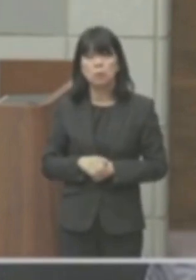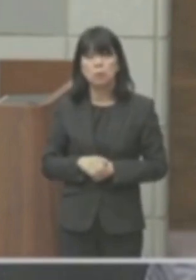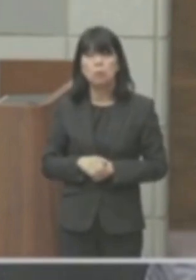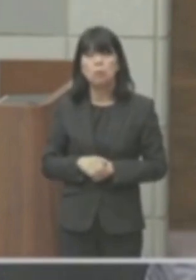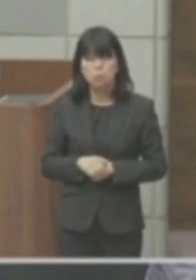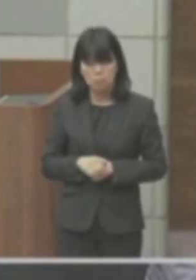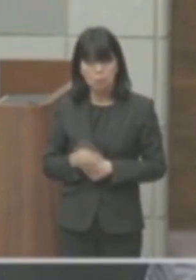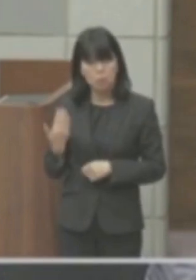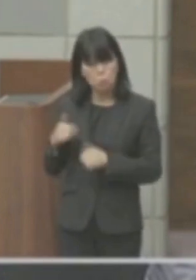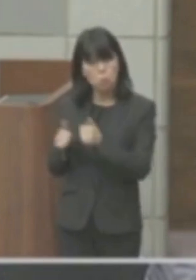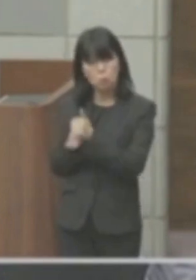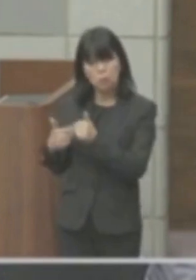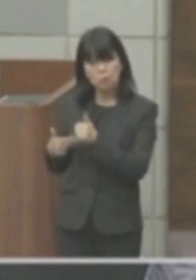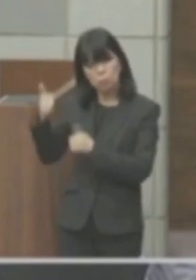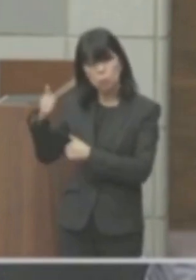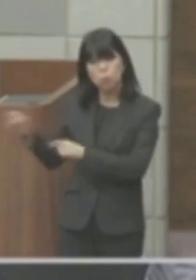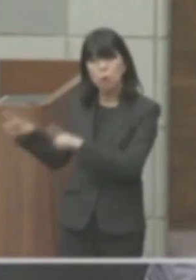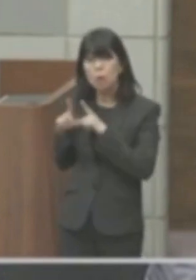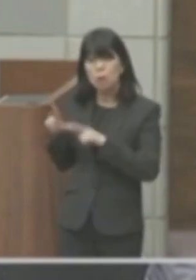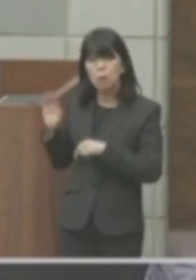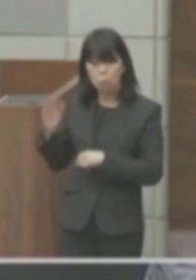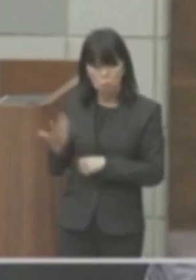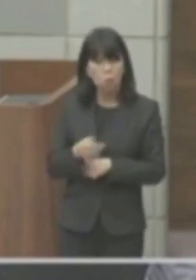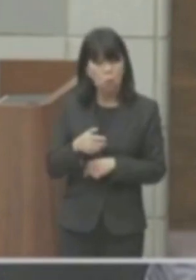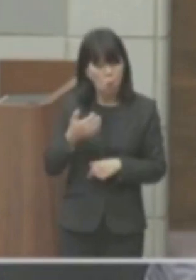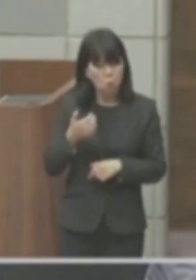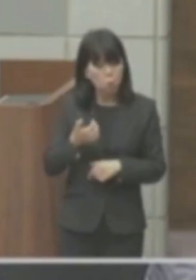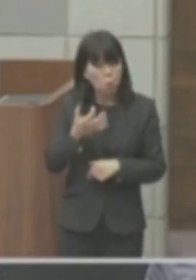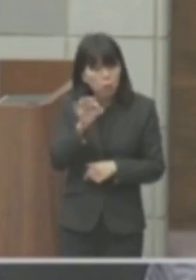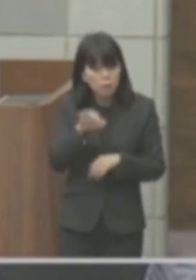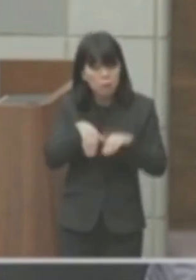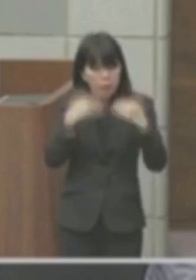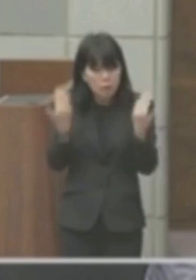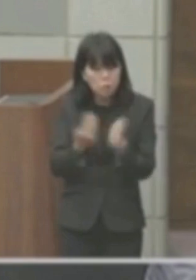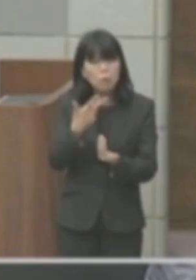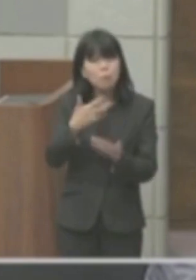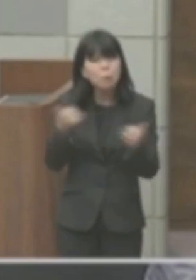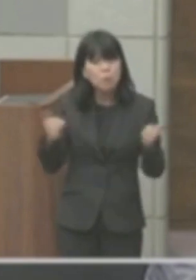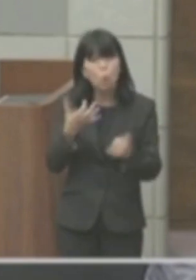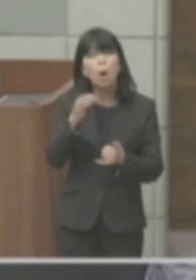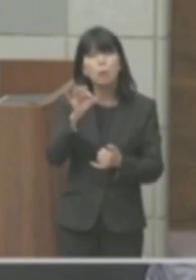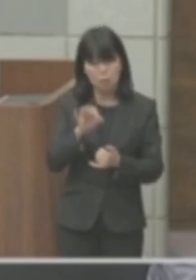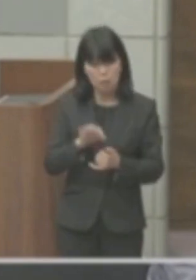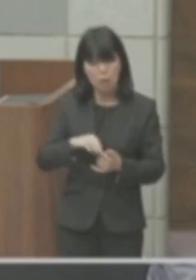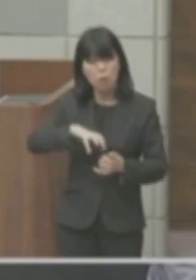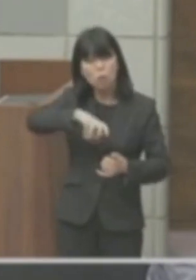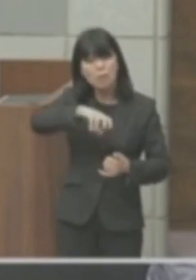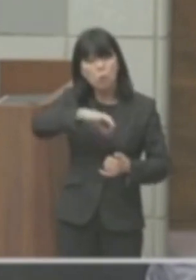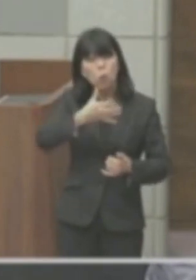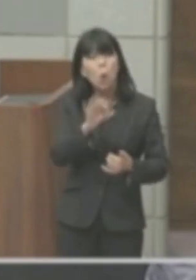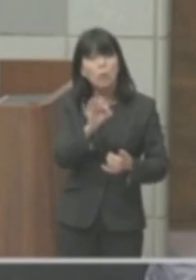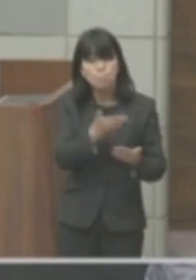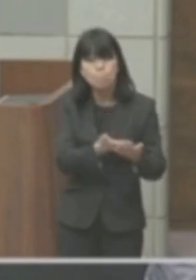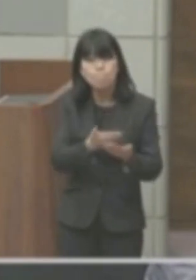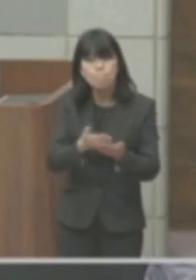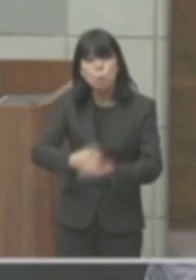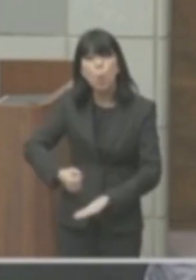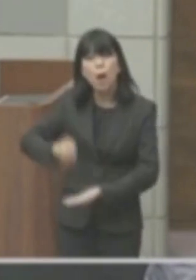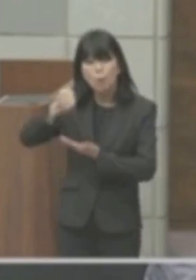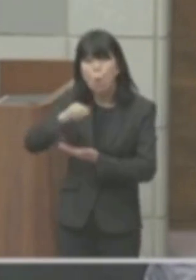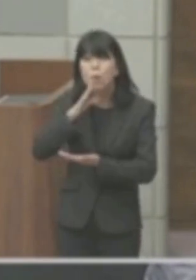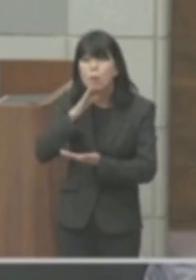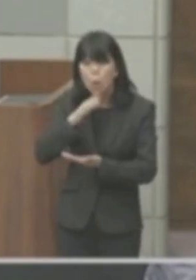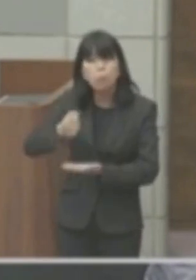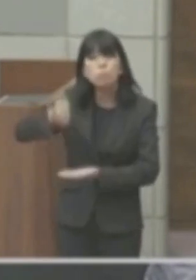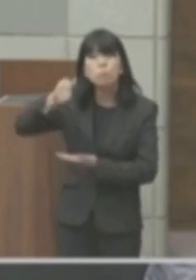先ほど副市長言われましたけど、これ全部市民のお金です。水道料金です。本来使わんでお